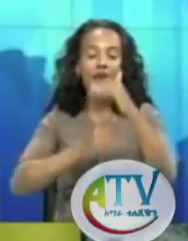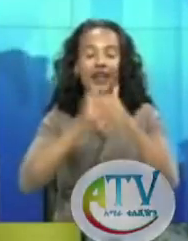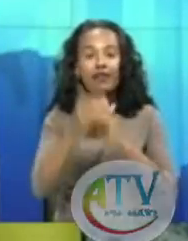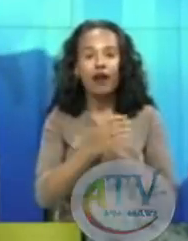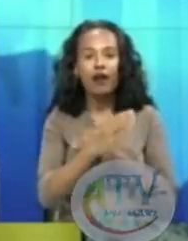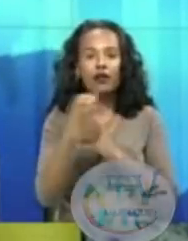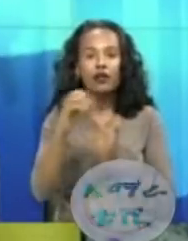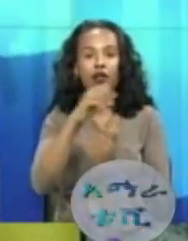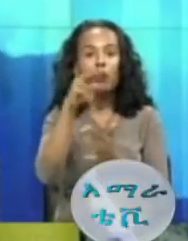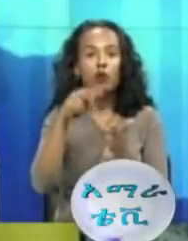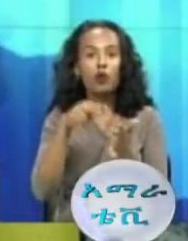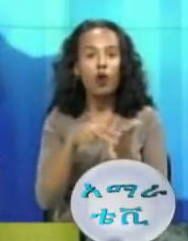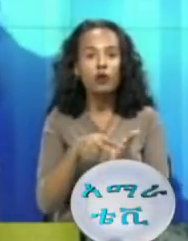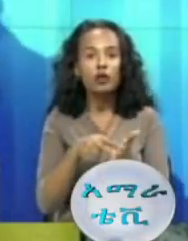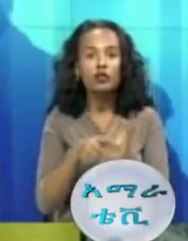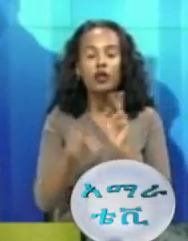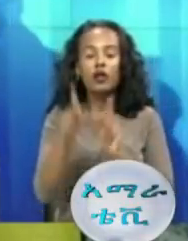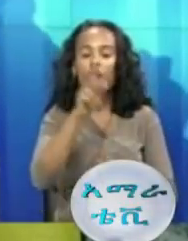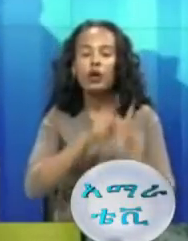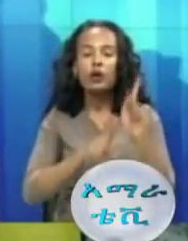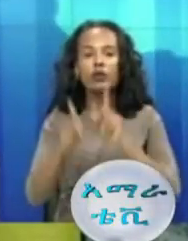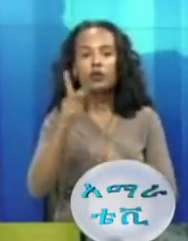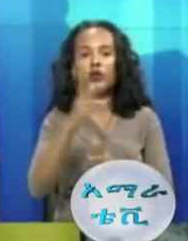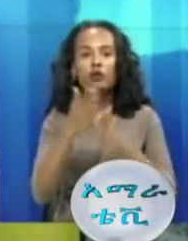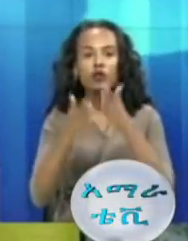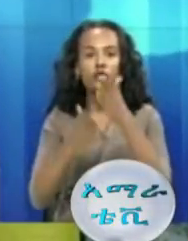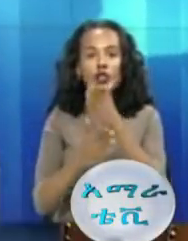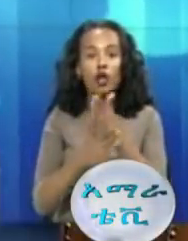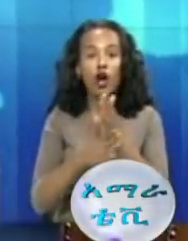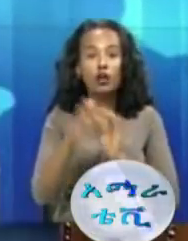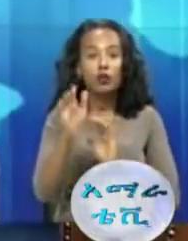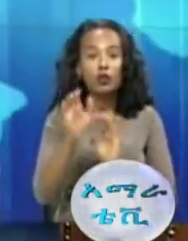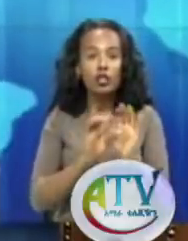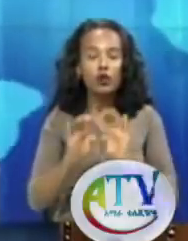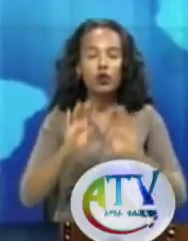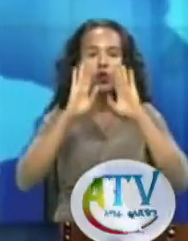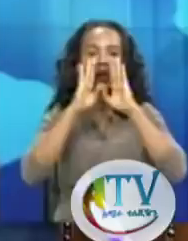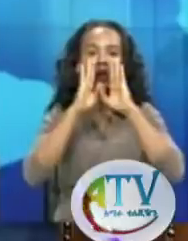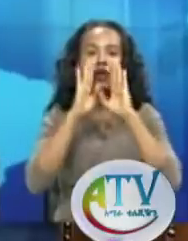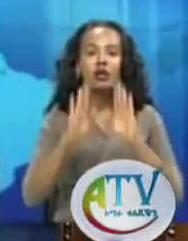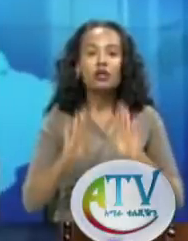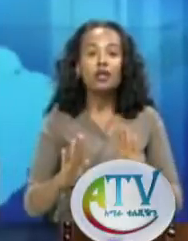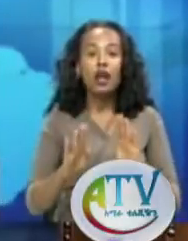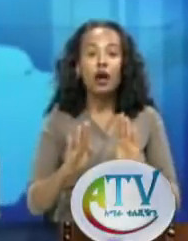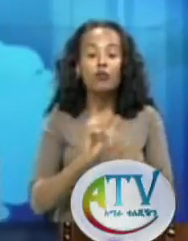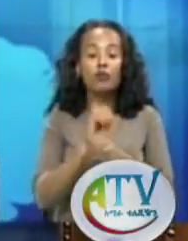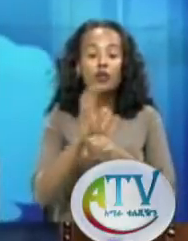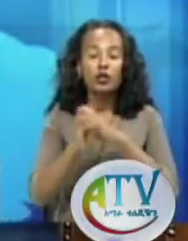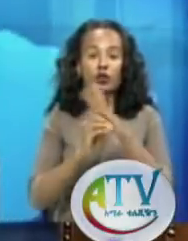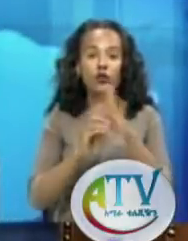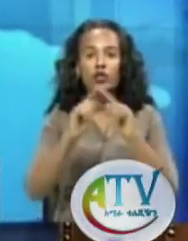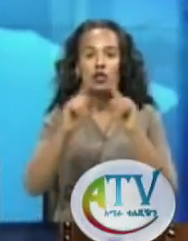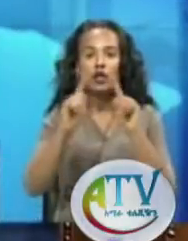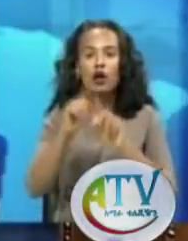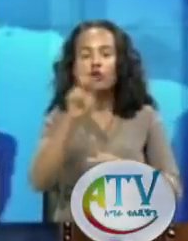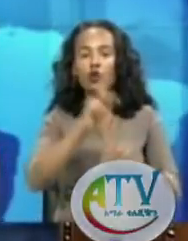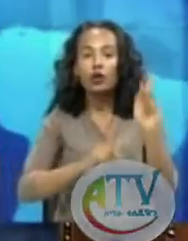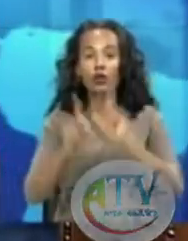በቀጣይነትና በቋሚነት በህብረተሰቡ ደረጃ ለሚካሄዱ የሰላም ምክክሮች በተለያዩ